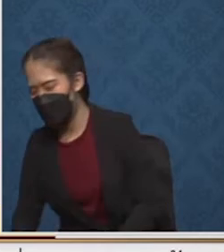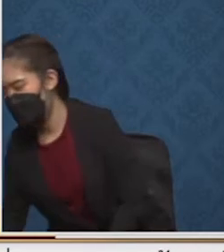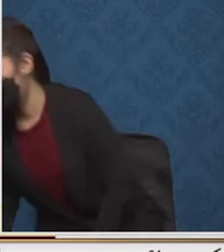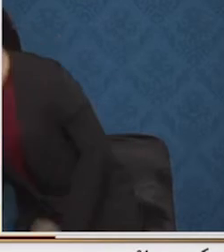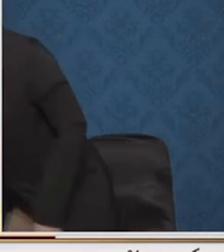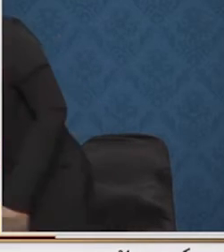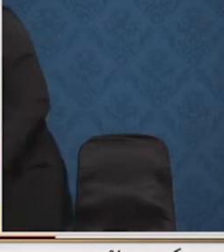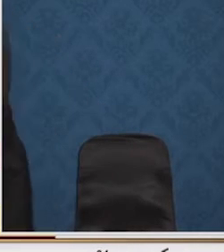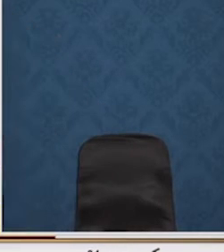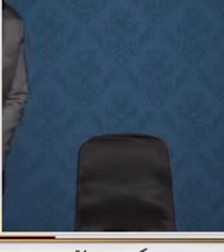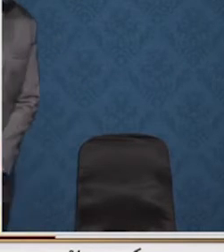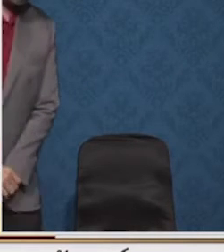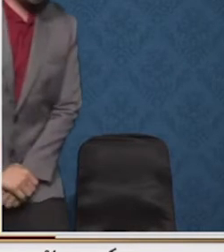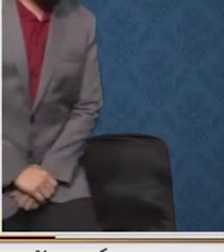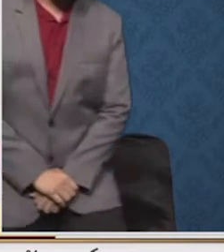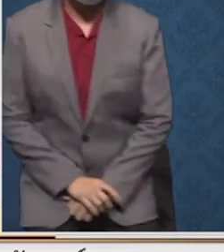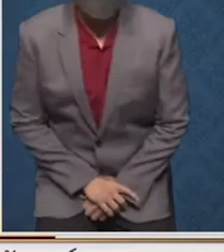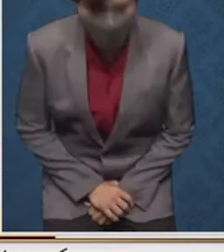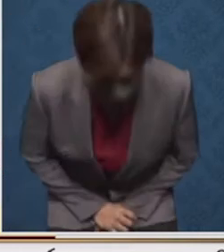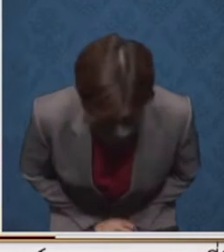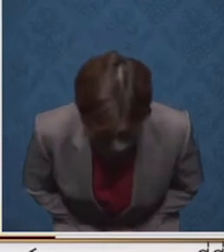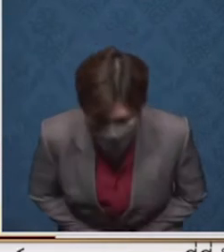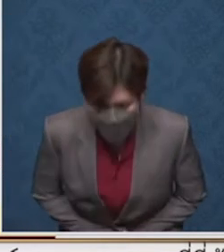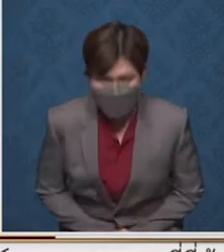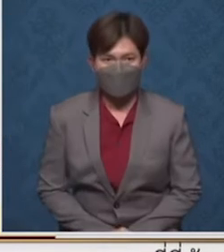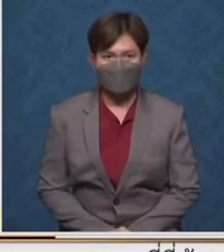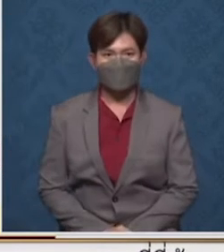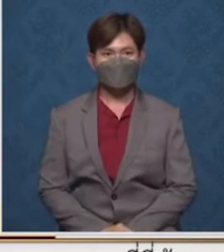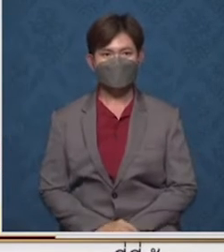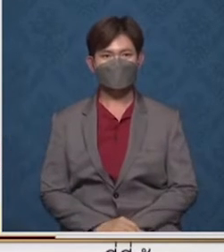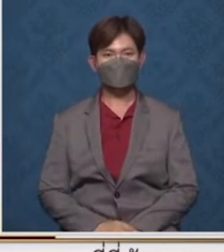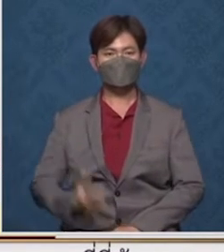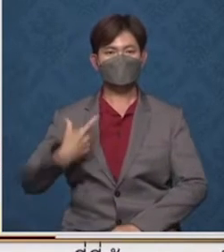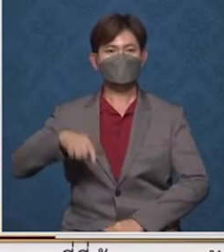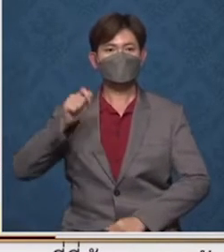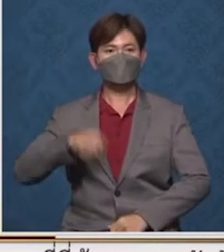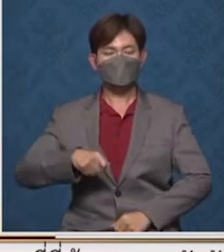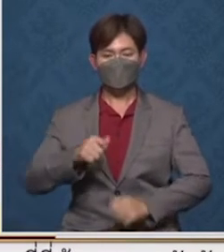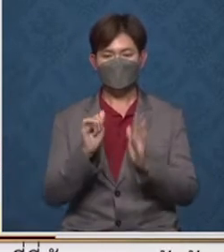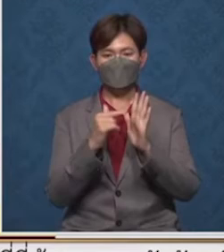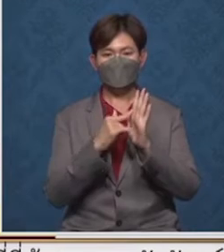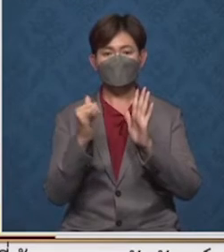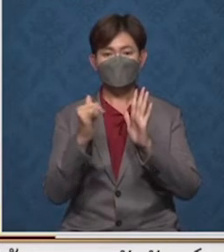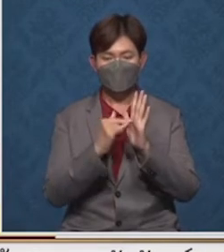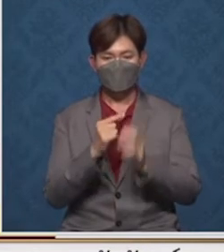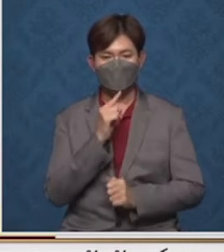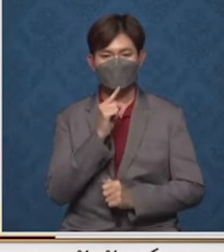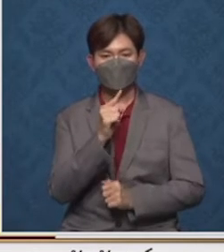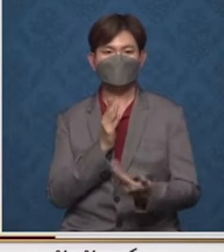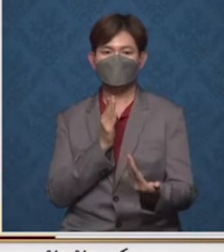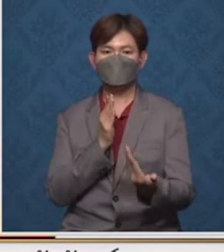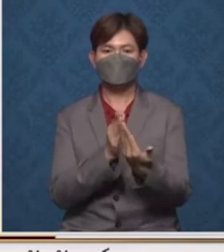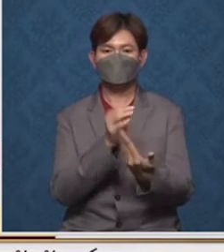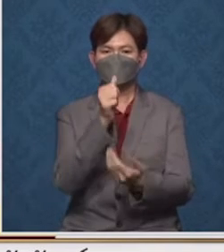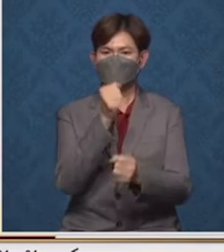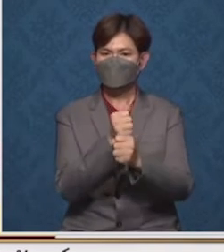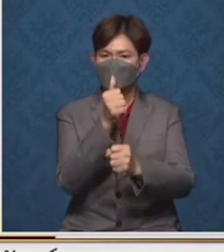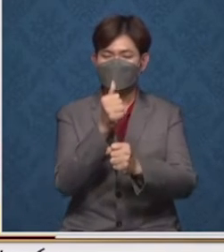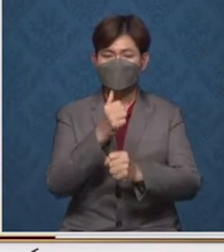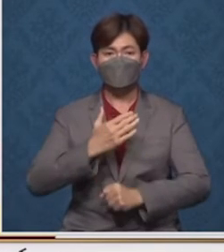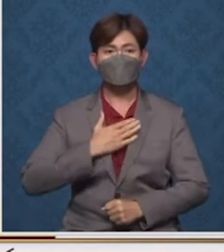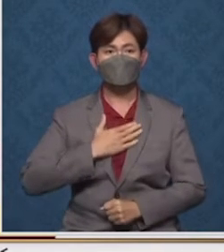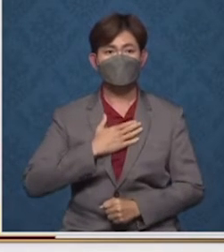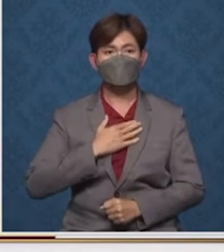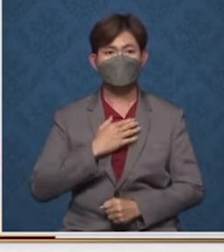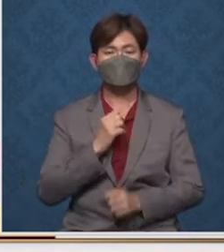ศาลอาญาอ้าถ้าดีทุจริตประพฤติมิชอบกลางครับฟอร์มโครงแล้วอย่าพ่งตรงผม